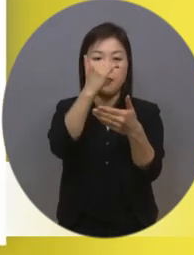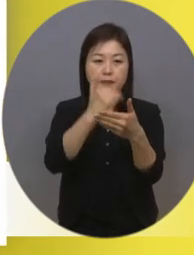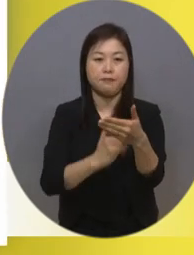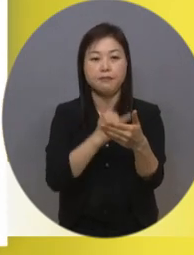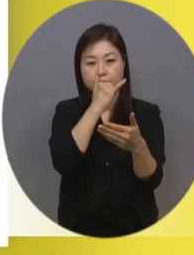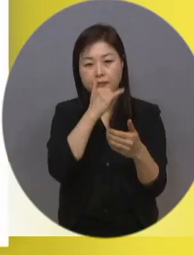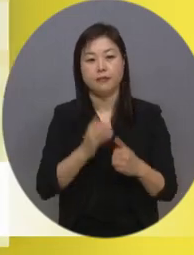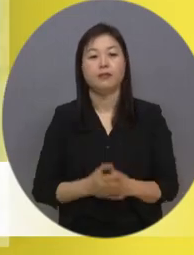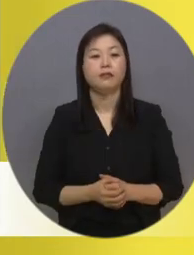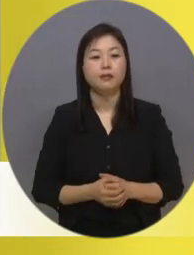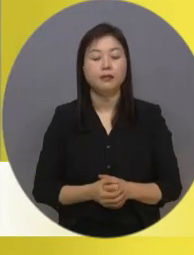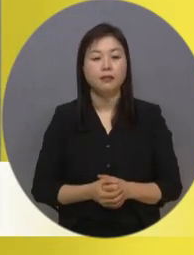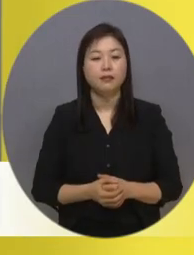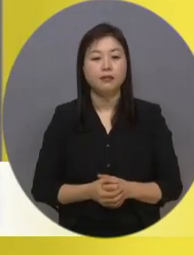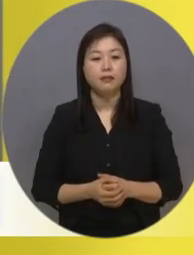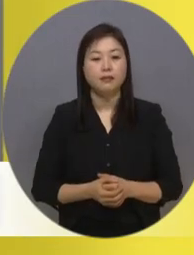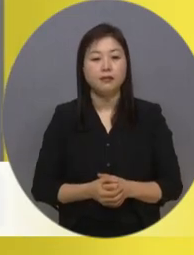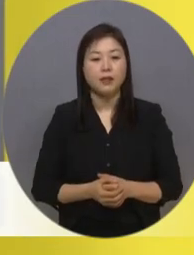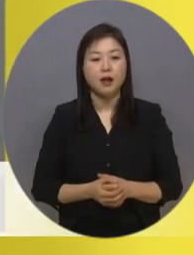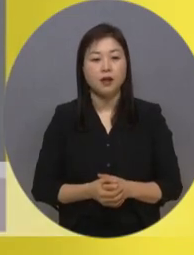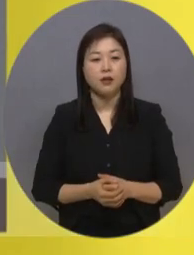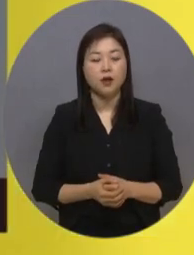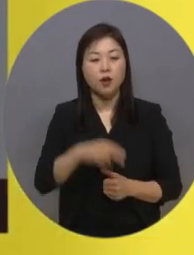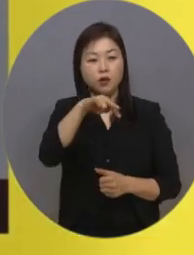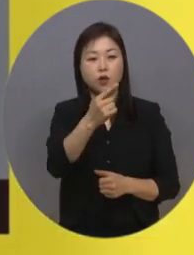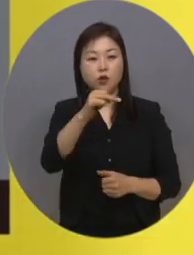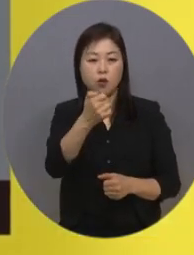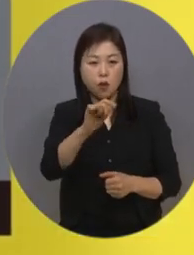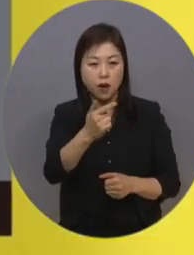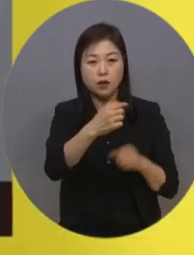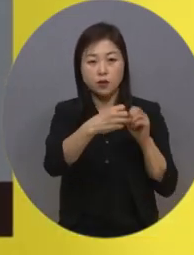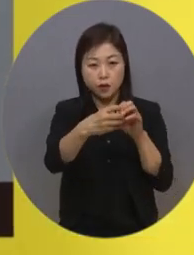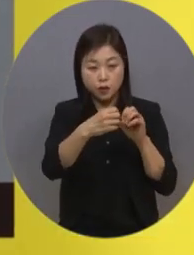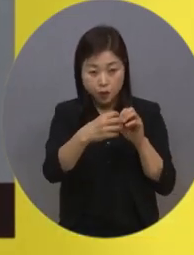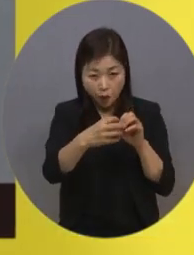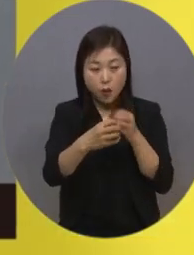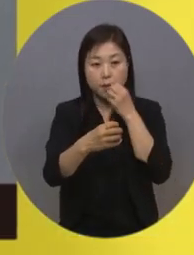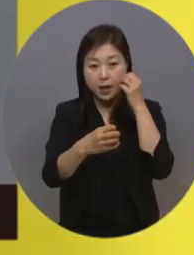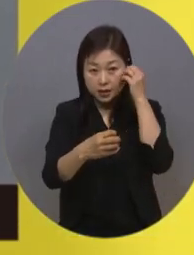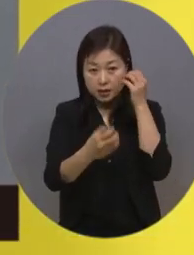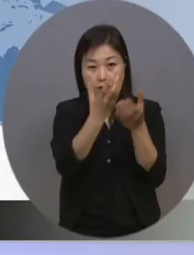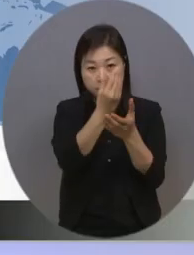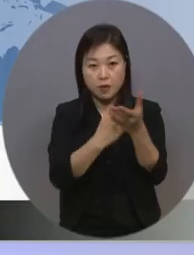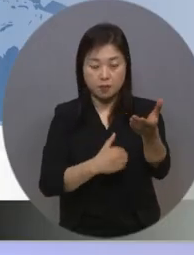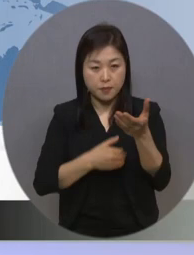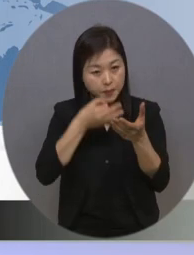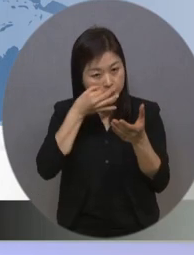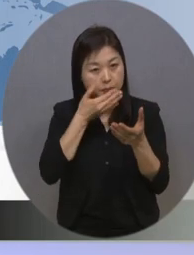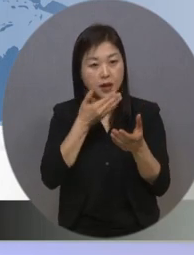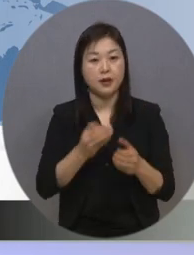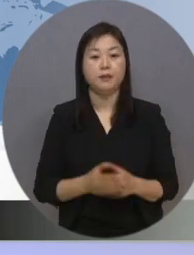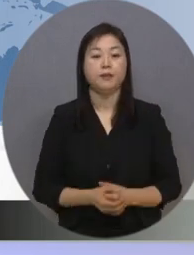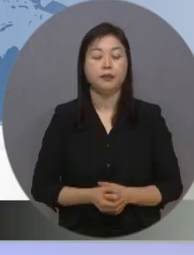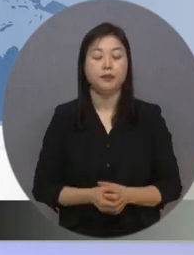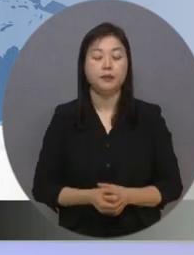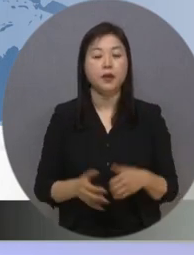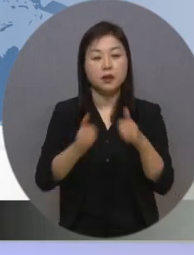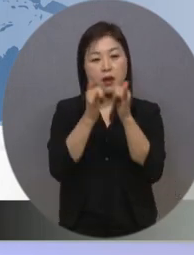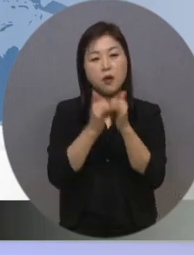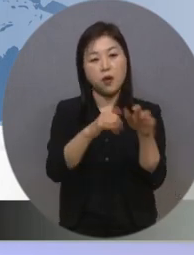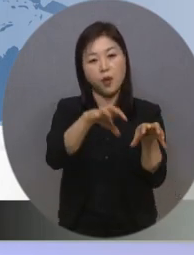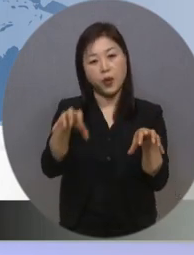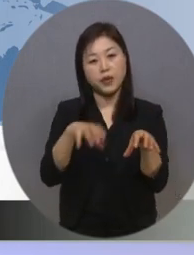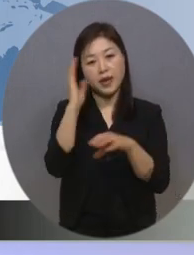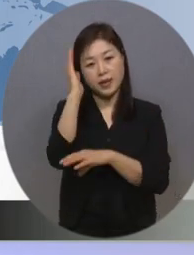특징입니다. 전체 자료는 소소한 소통 누리집에서 내려받을 수 있습니다. 우리 사회 곳곳의